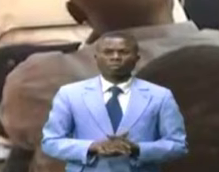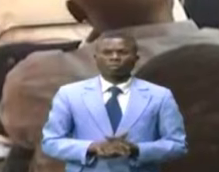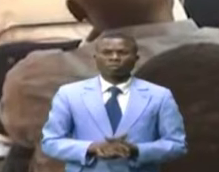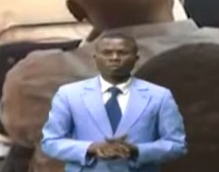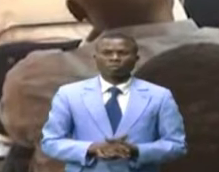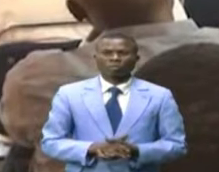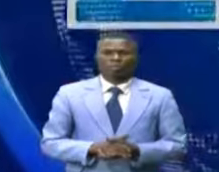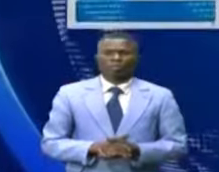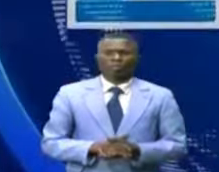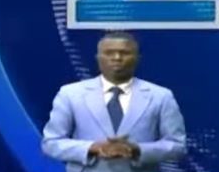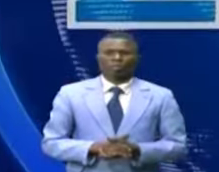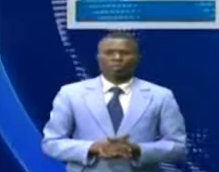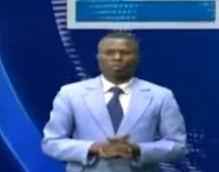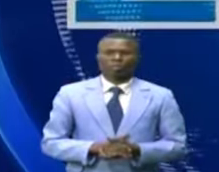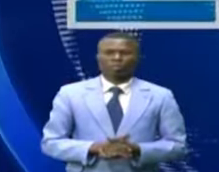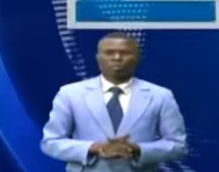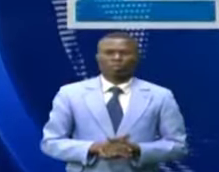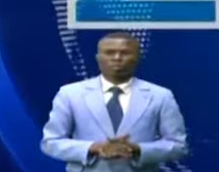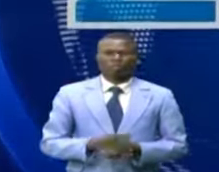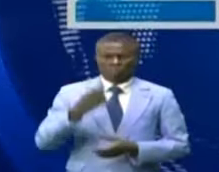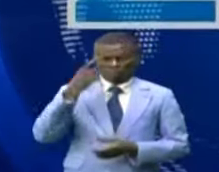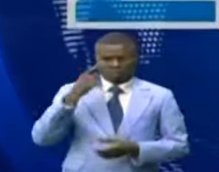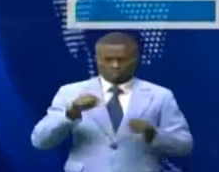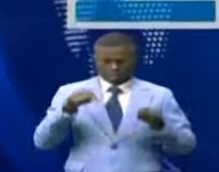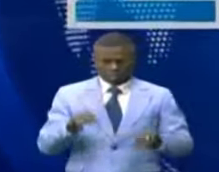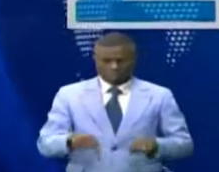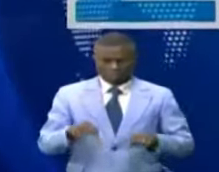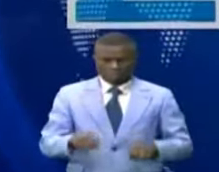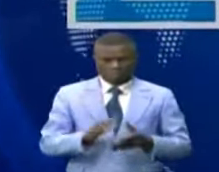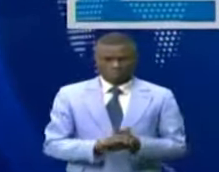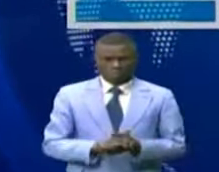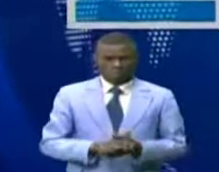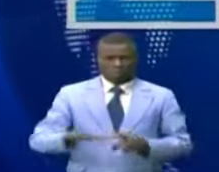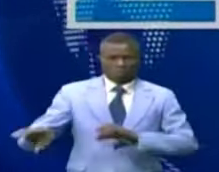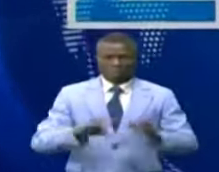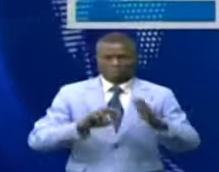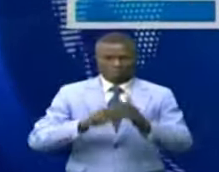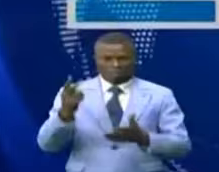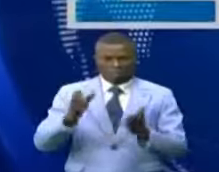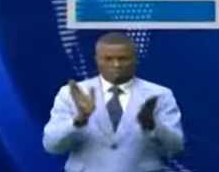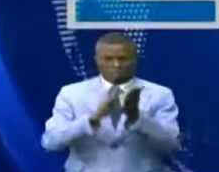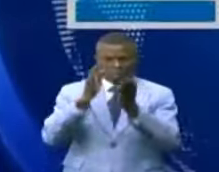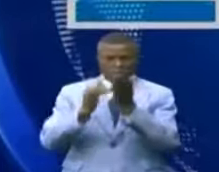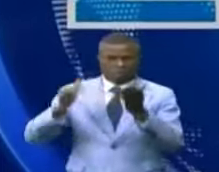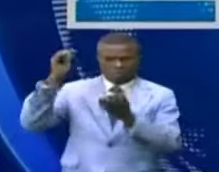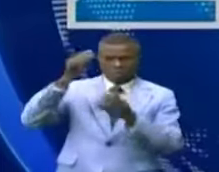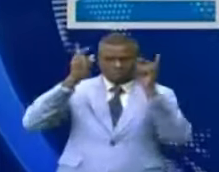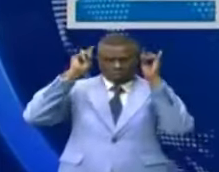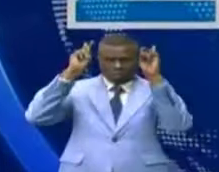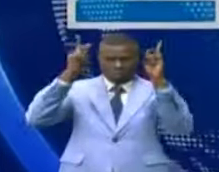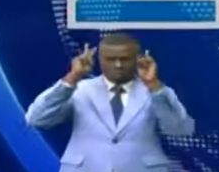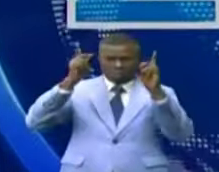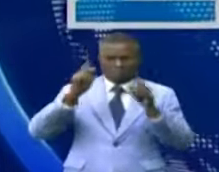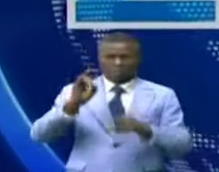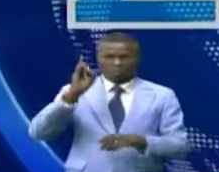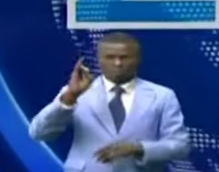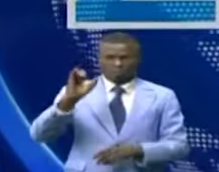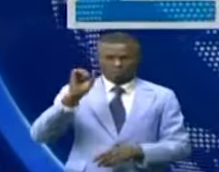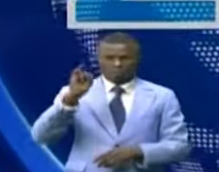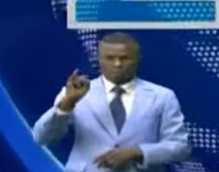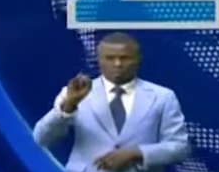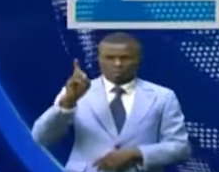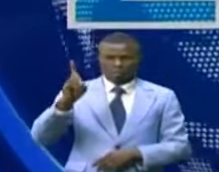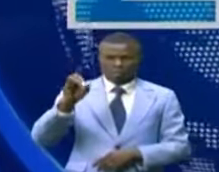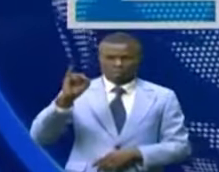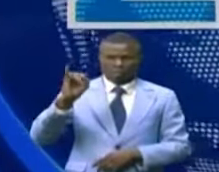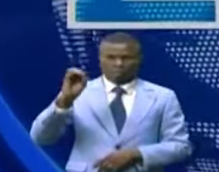les opportunités. Et pour finir, prenons cette double cérémonie à l'Institut supérieur pédagogique d'Idiofa. Il s'agit de